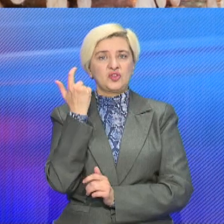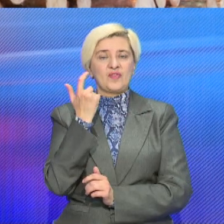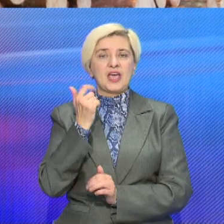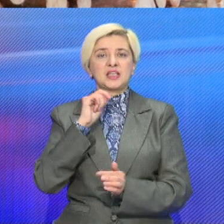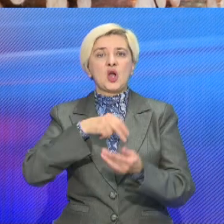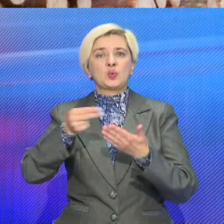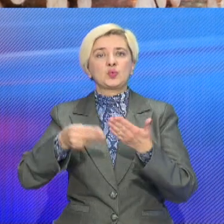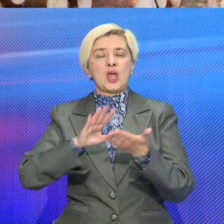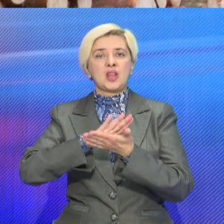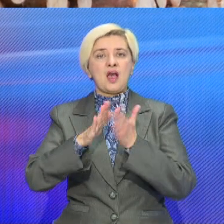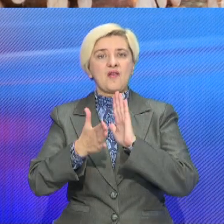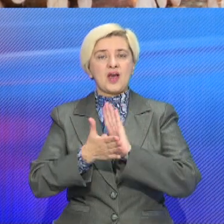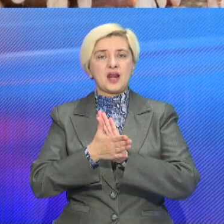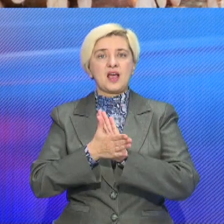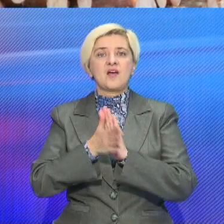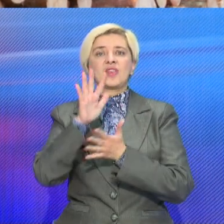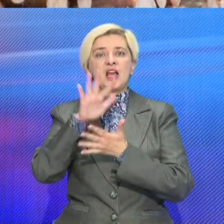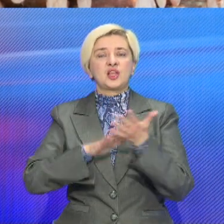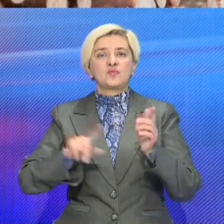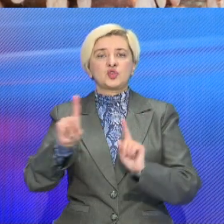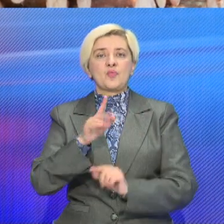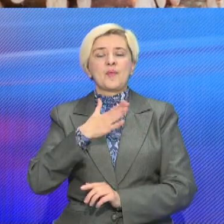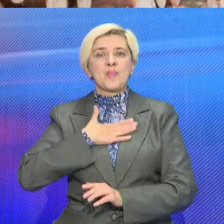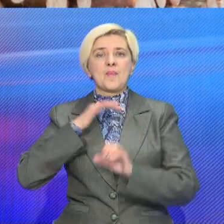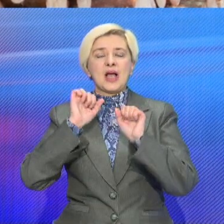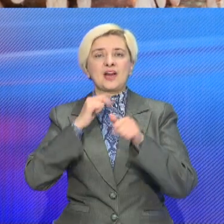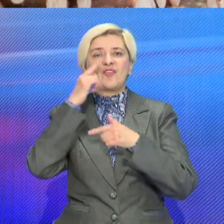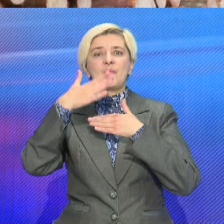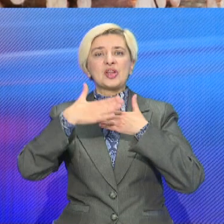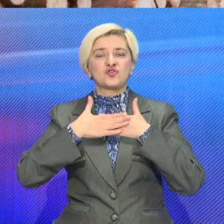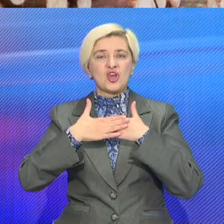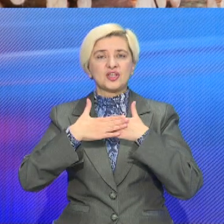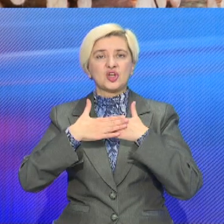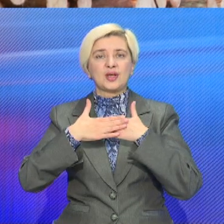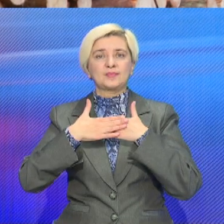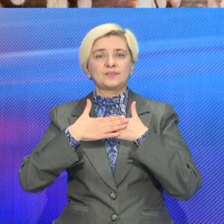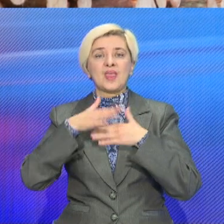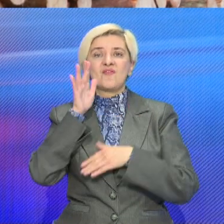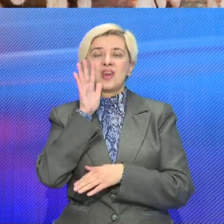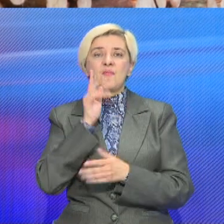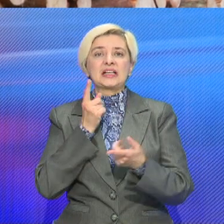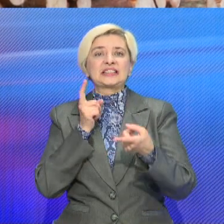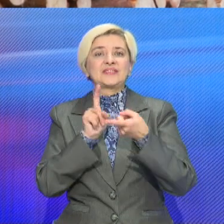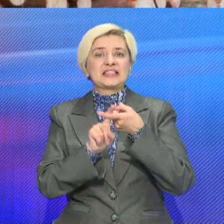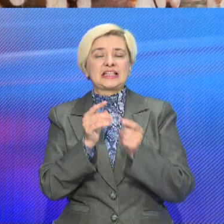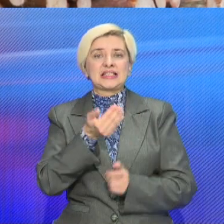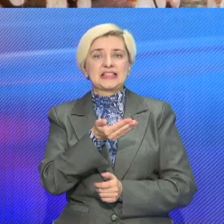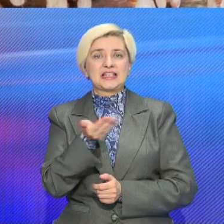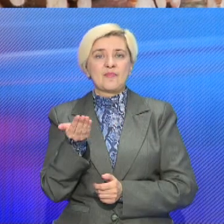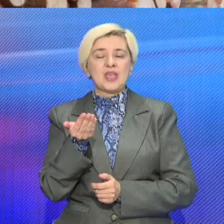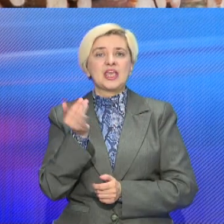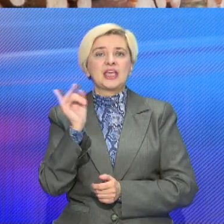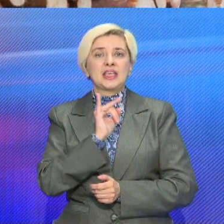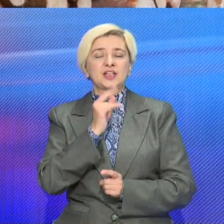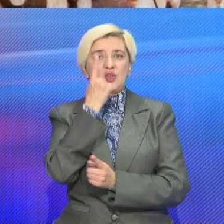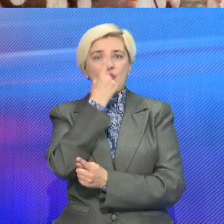заключать договора в дальнейшем, чтобы мы могли в ближайшее время связаться с ними и сообщить,